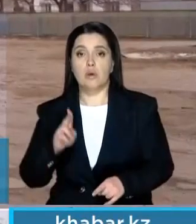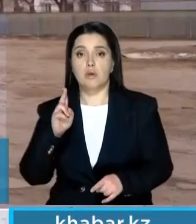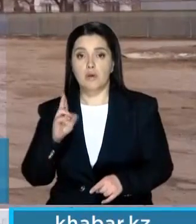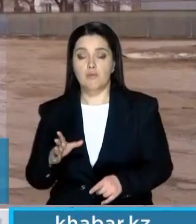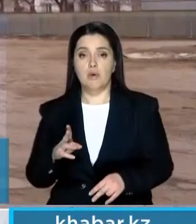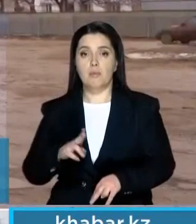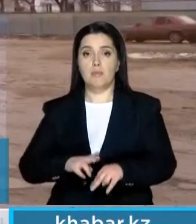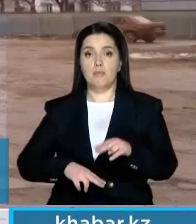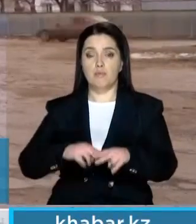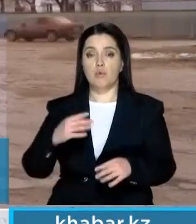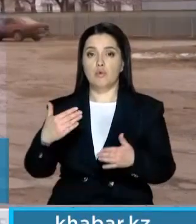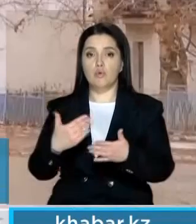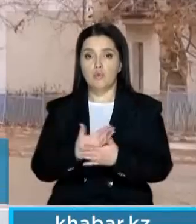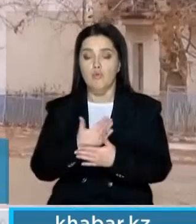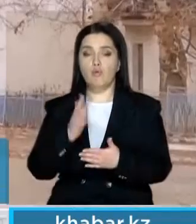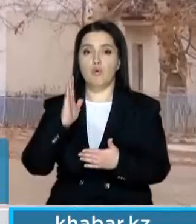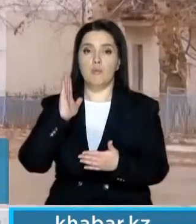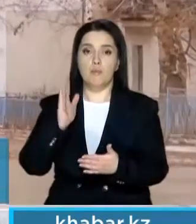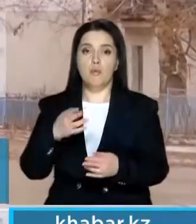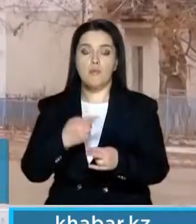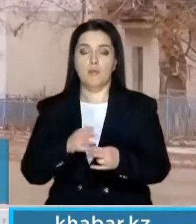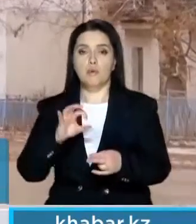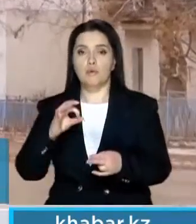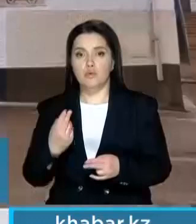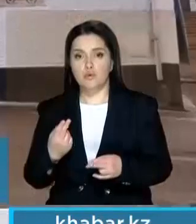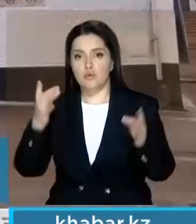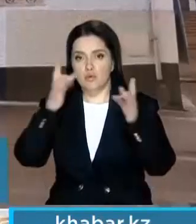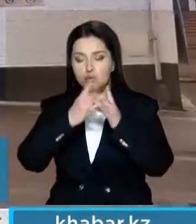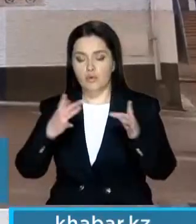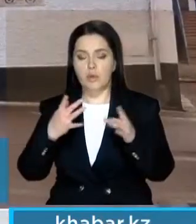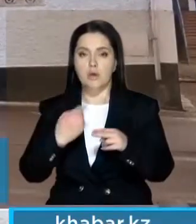района возводят новые и ремонтируют существующие объекты соцкультбыт